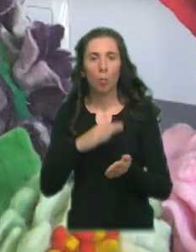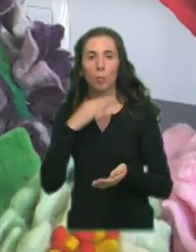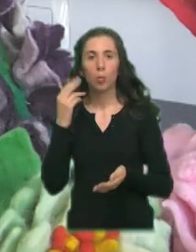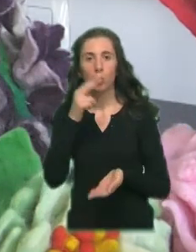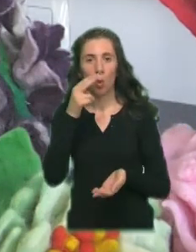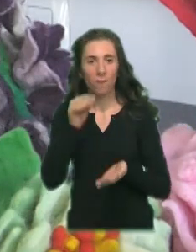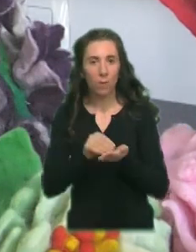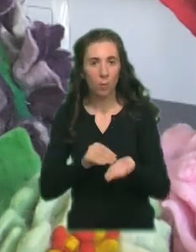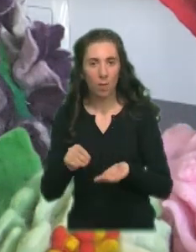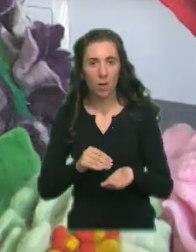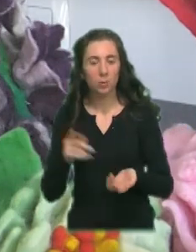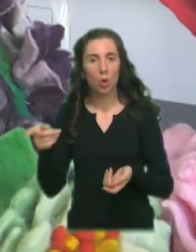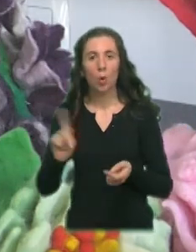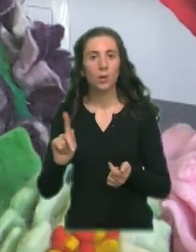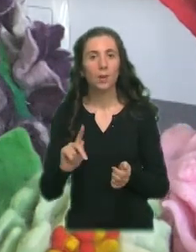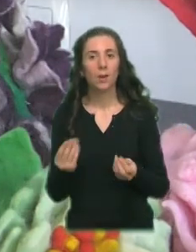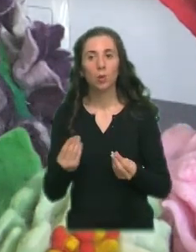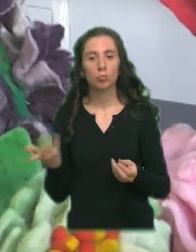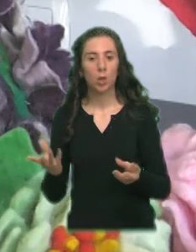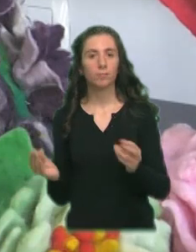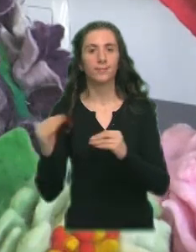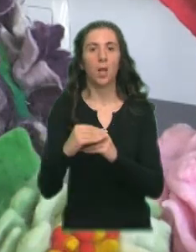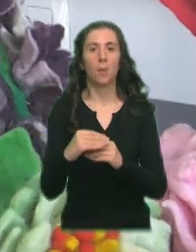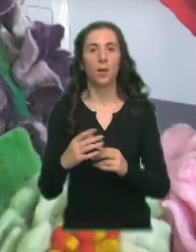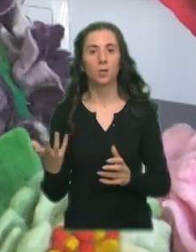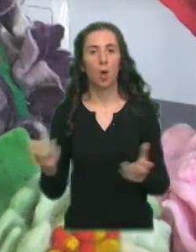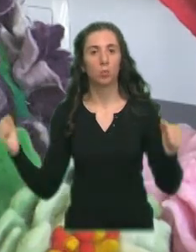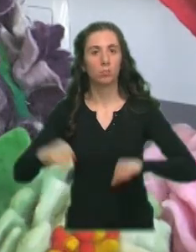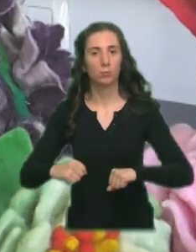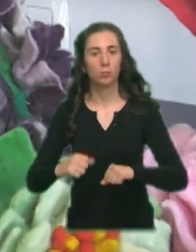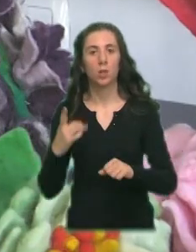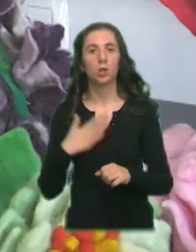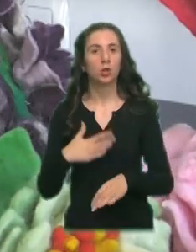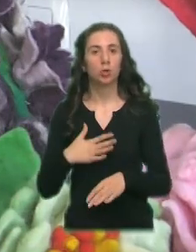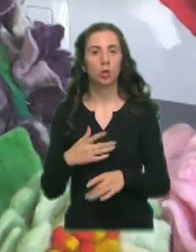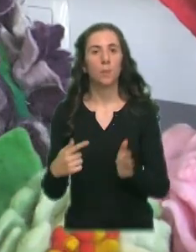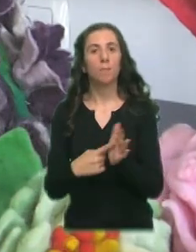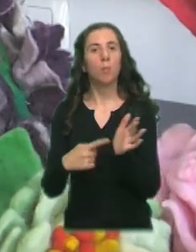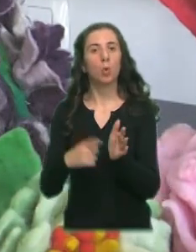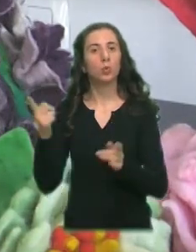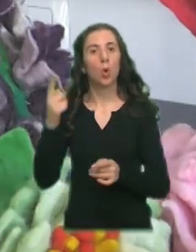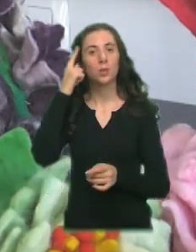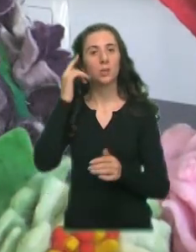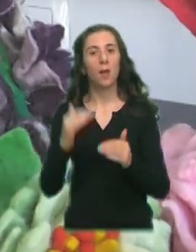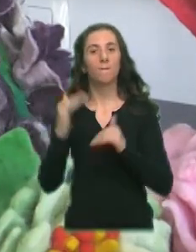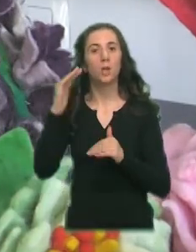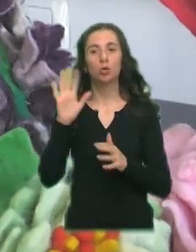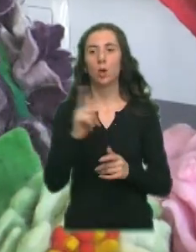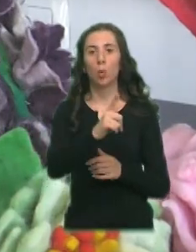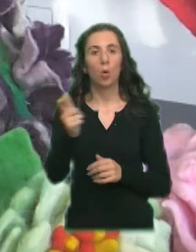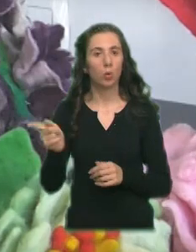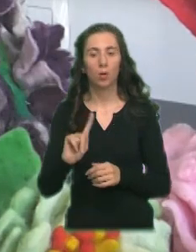izuzetnu skromnost i ukoliko ga ne pitate, on ne nameće dakle, tu svoju superiornost u tom